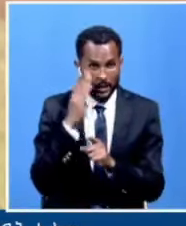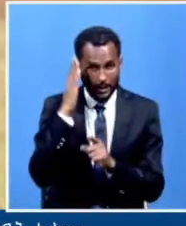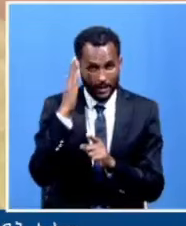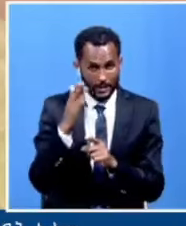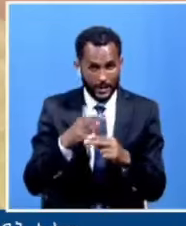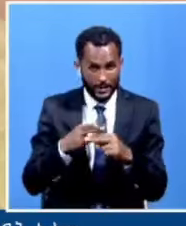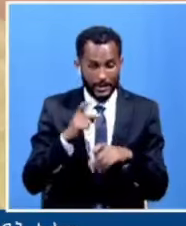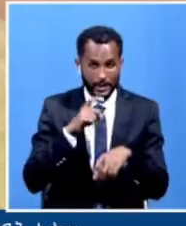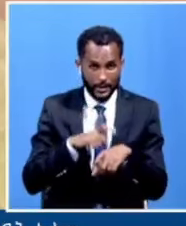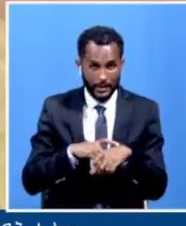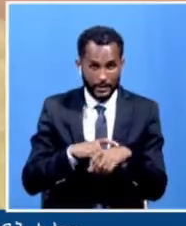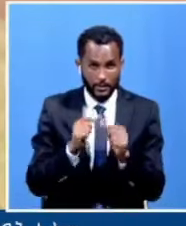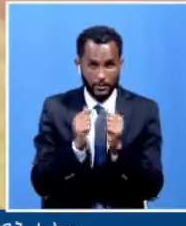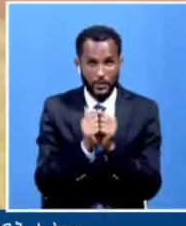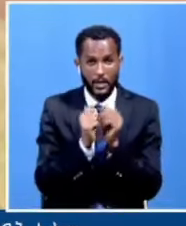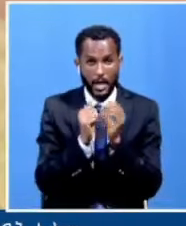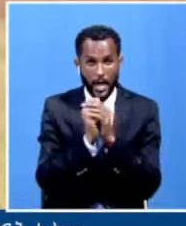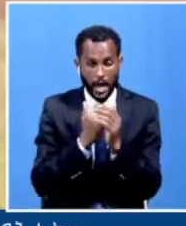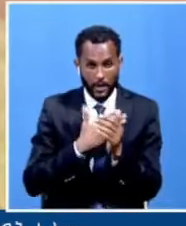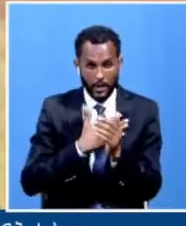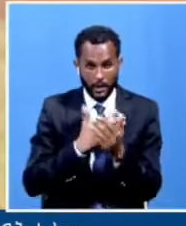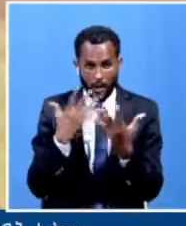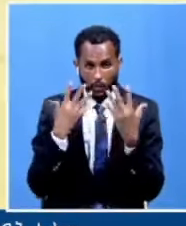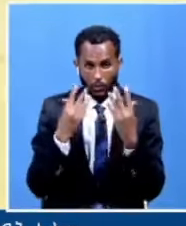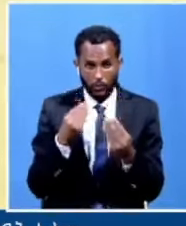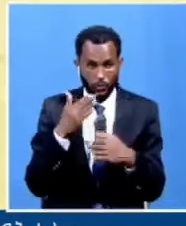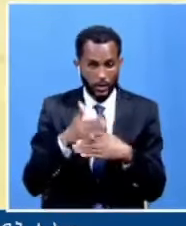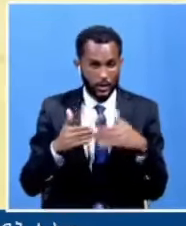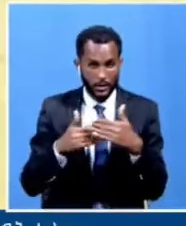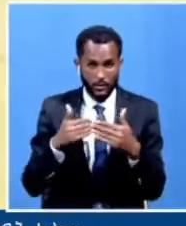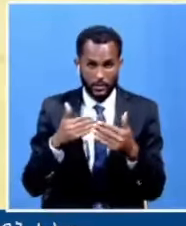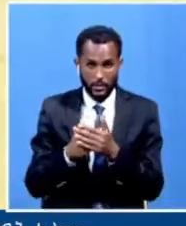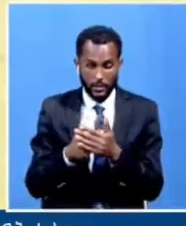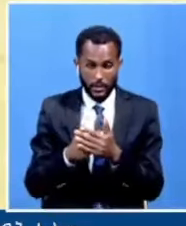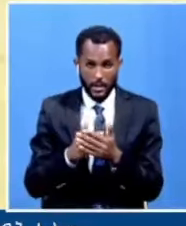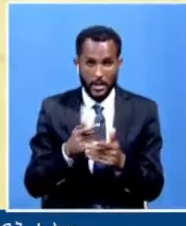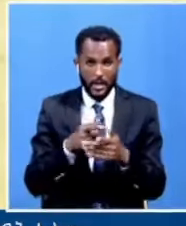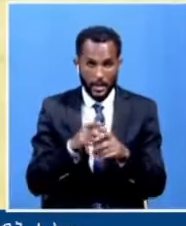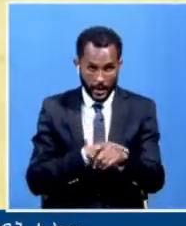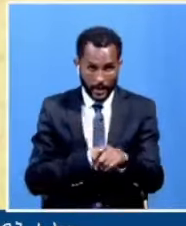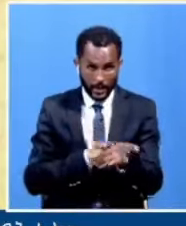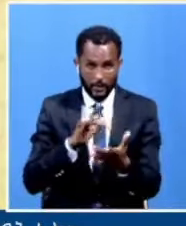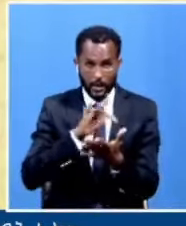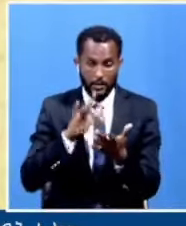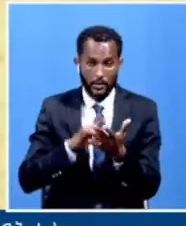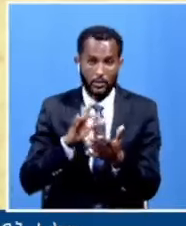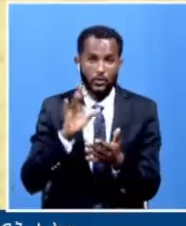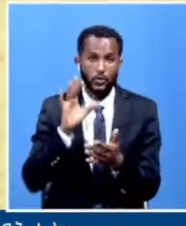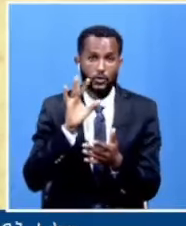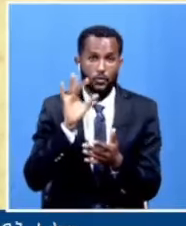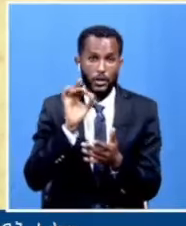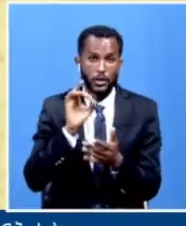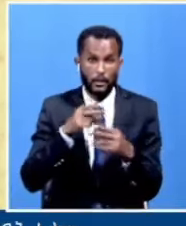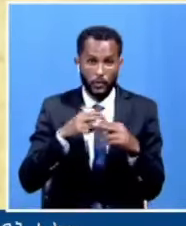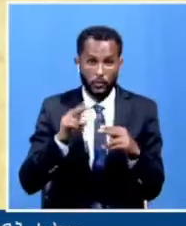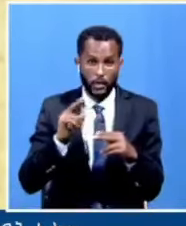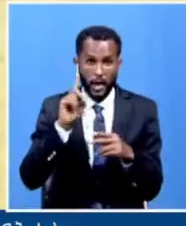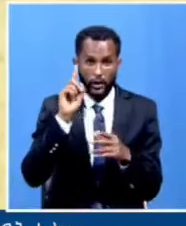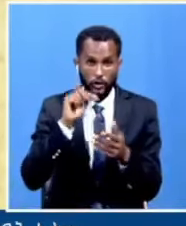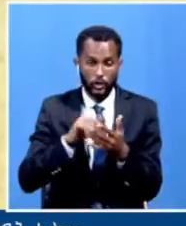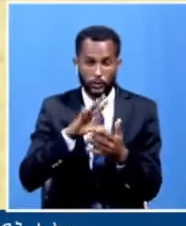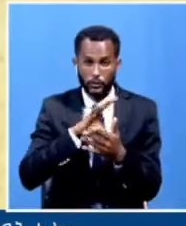غيس مسا املاخ او تبو درجه كوزه راه غاتي ما خدا متريه شمنت شحمش دلغي يا تي تمام بتعمل